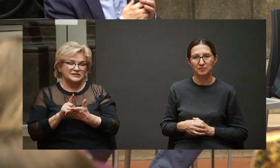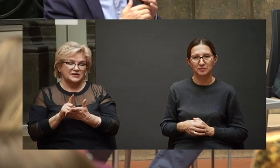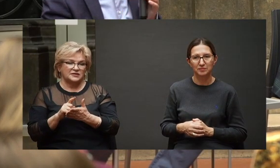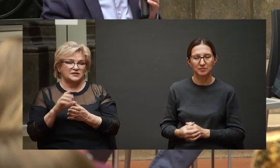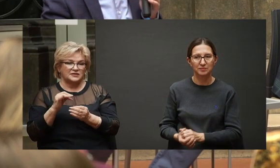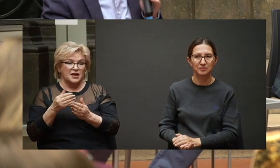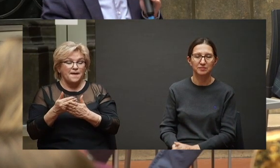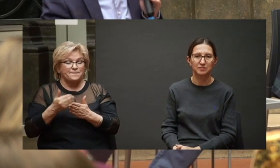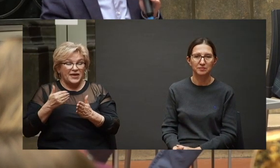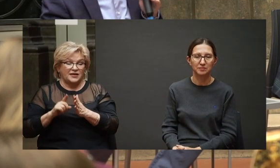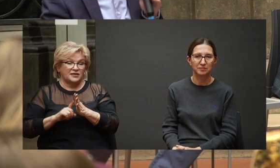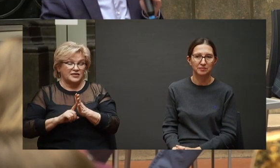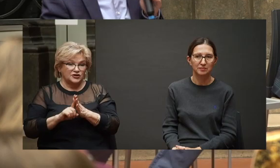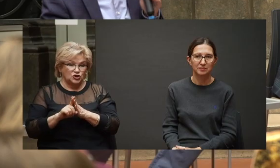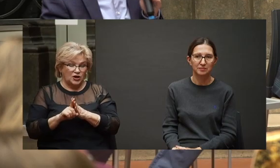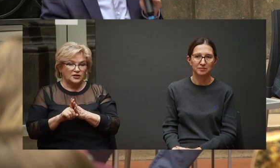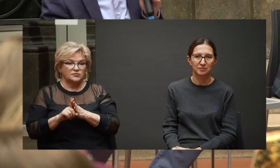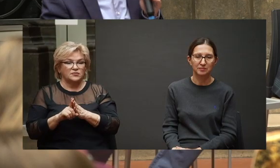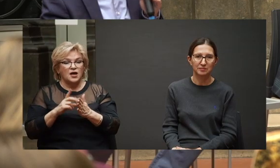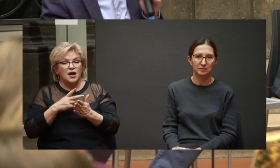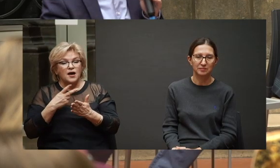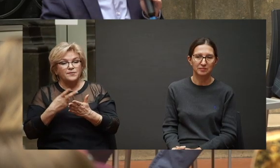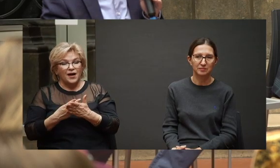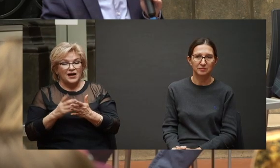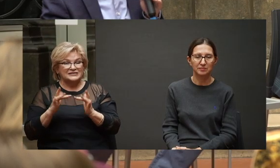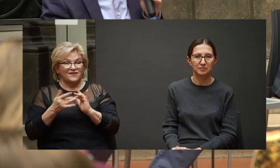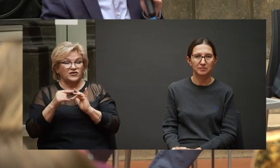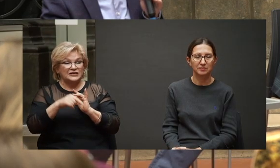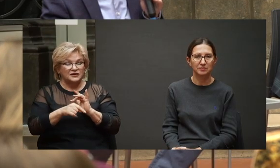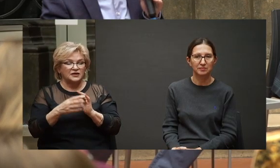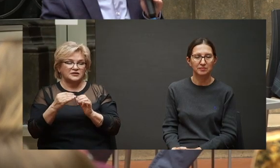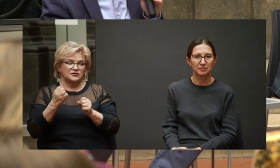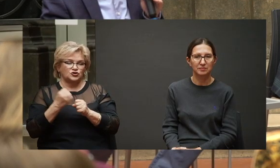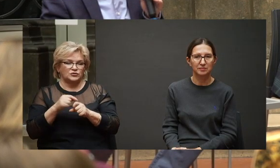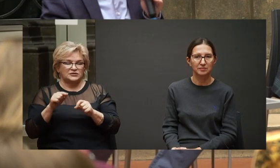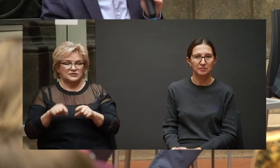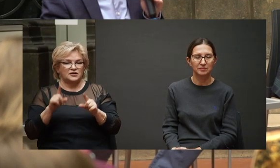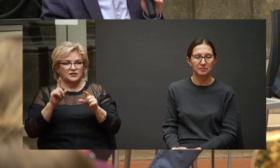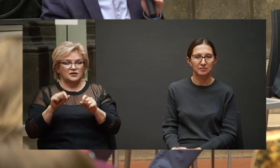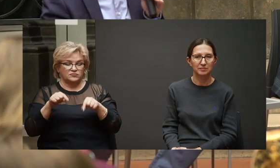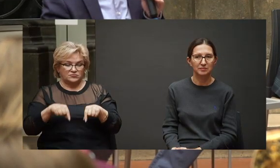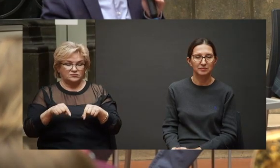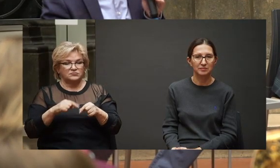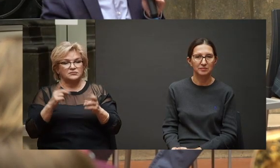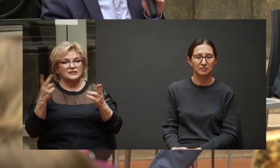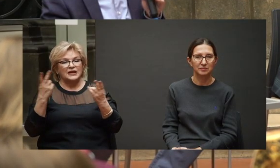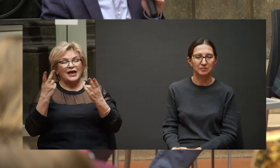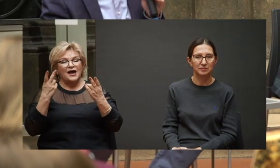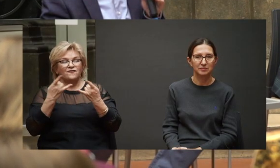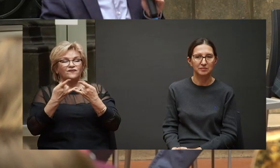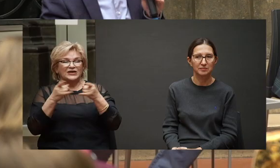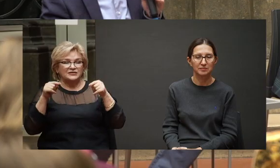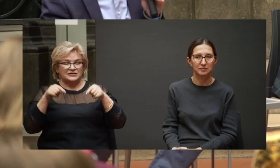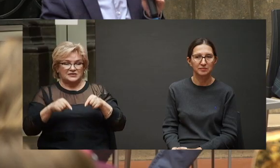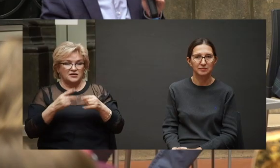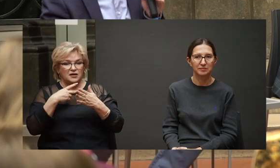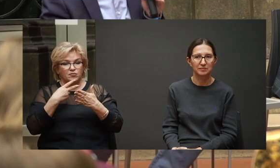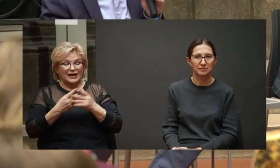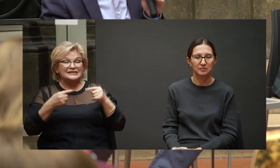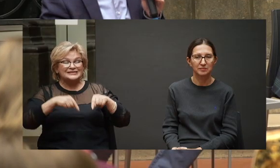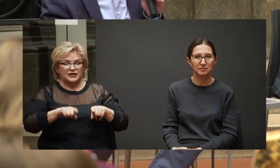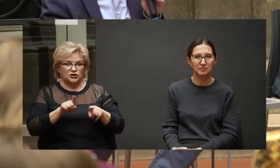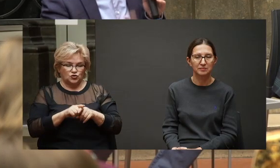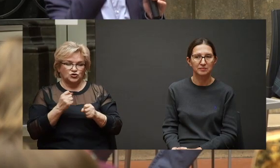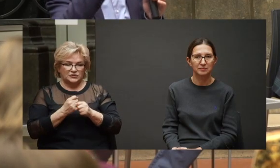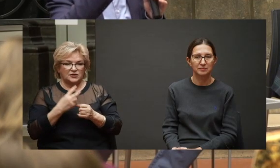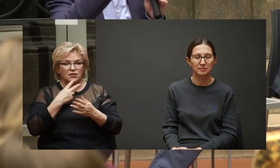перед началом показа в интернете. Сделаем еще один раз кинотеатральный показ. И, наверное, здесь сделаем показ,